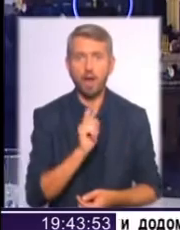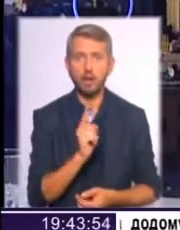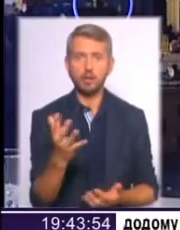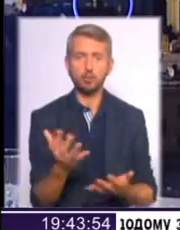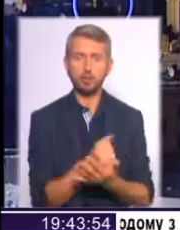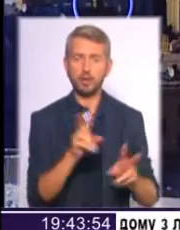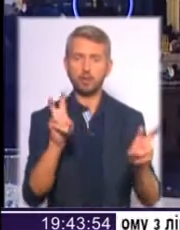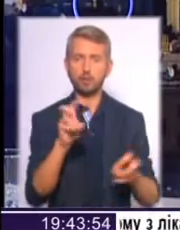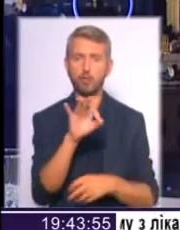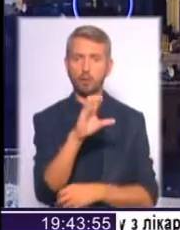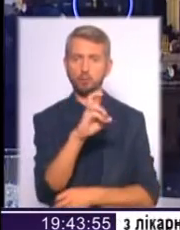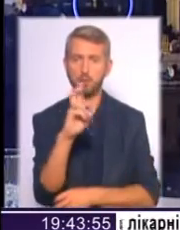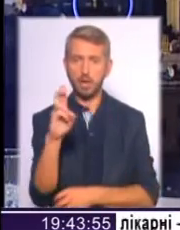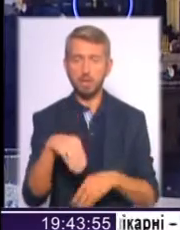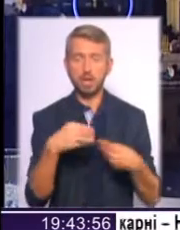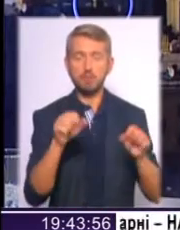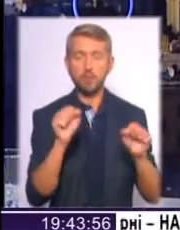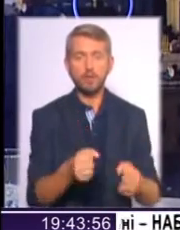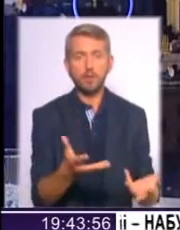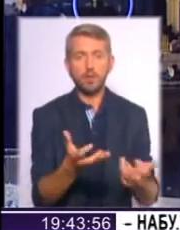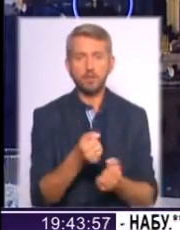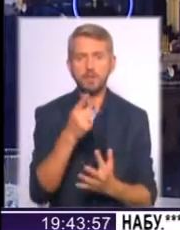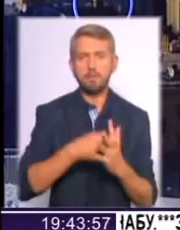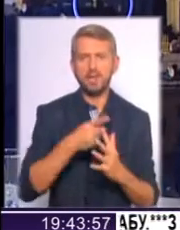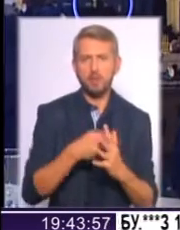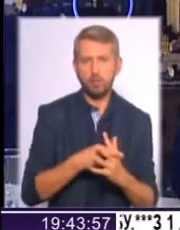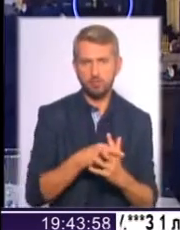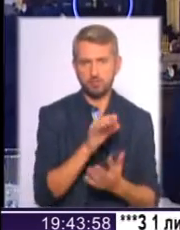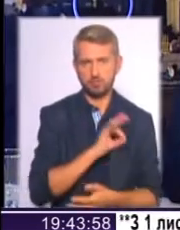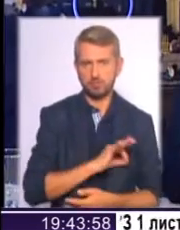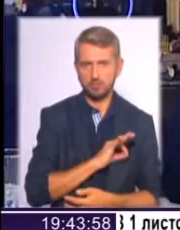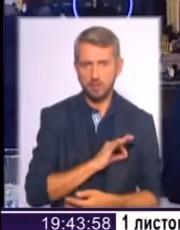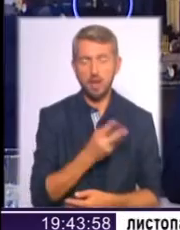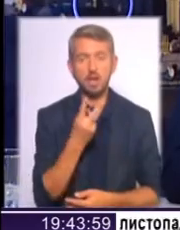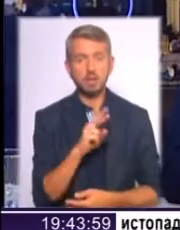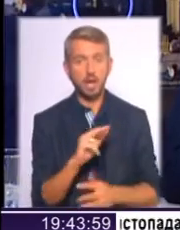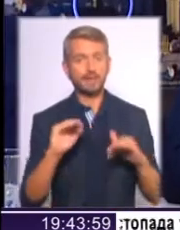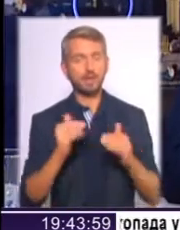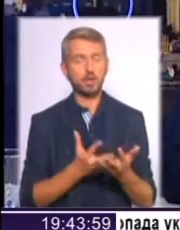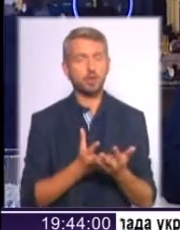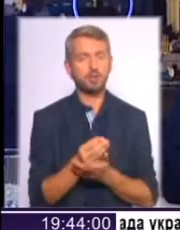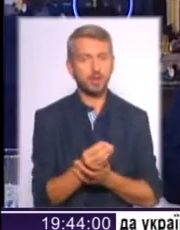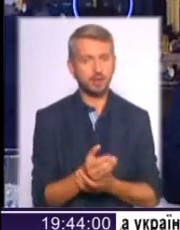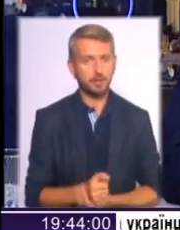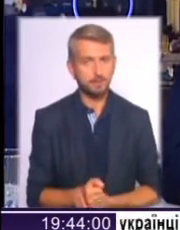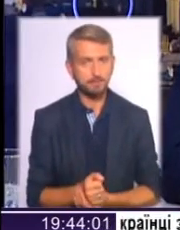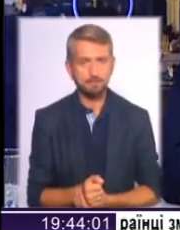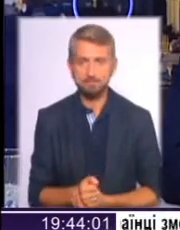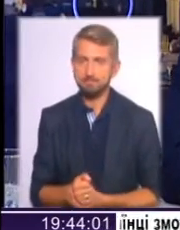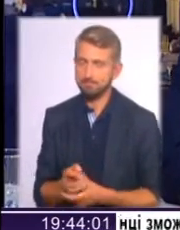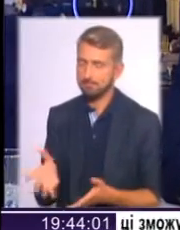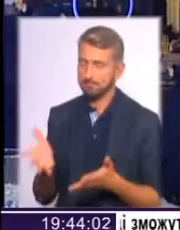статусу ОСББ дає можливість отримати оці пільгові преференції для зменшення оплати на комуналку. Тому зрозуміло, пане